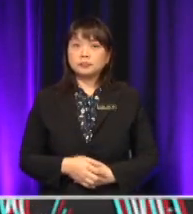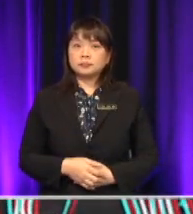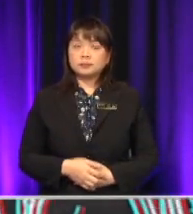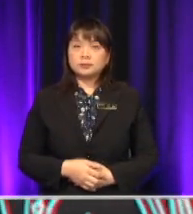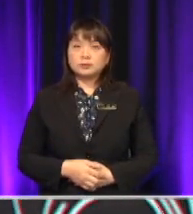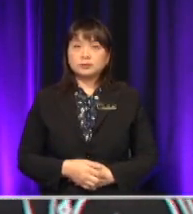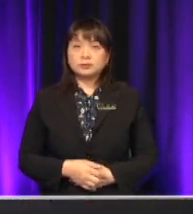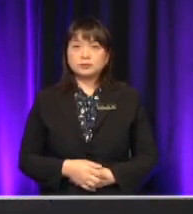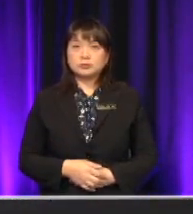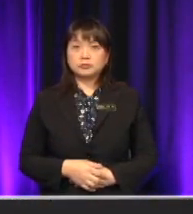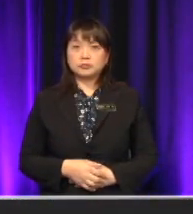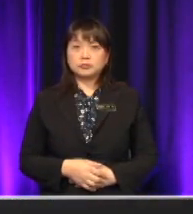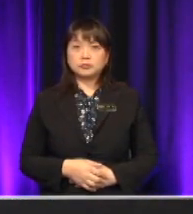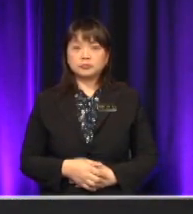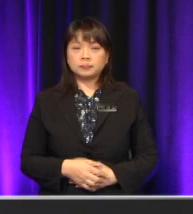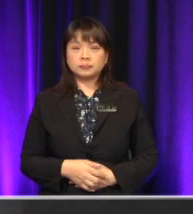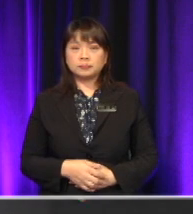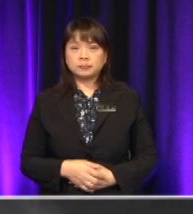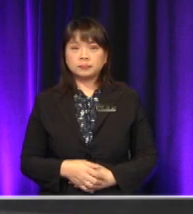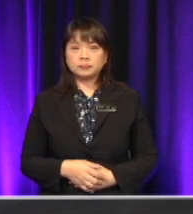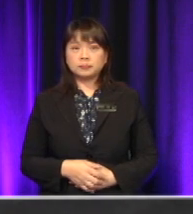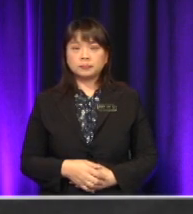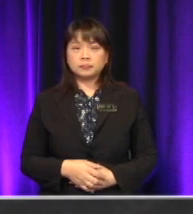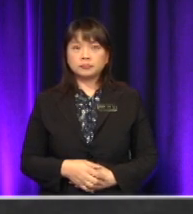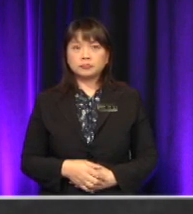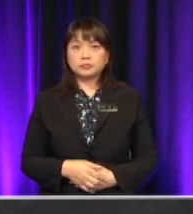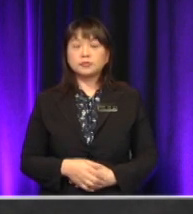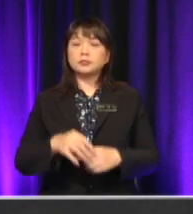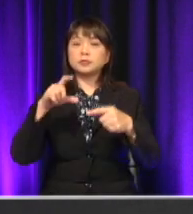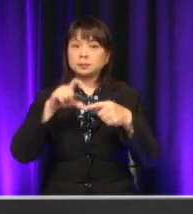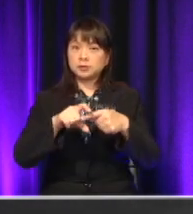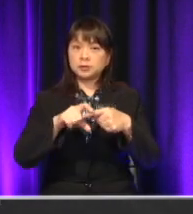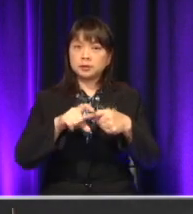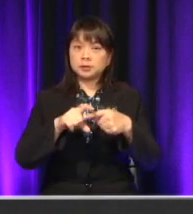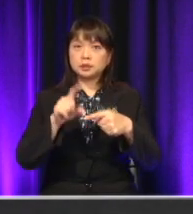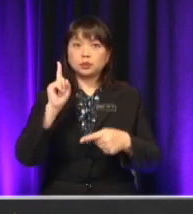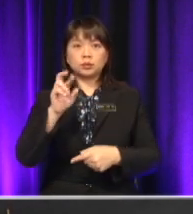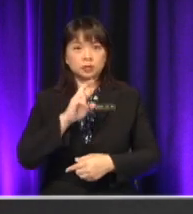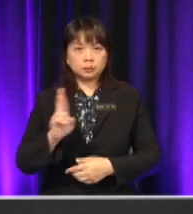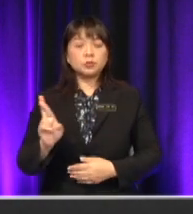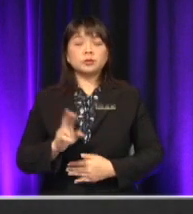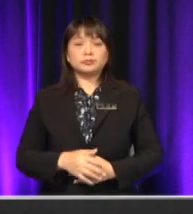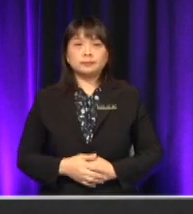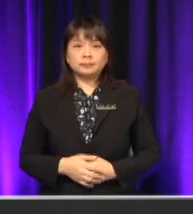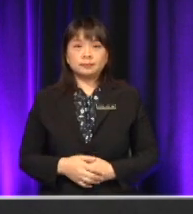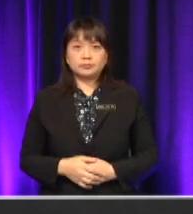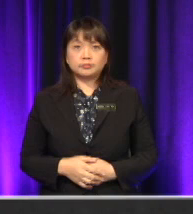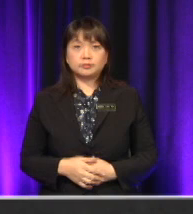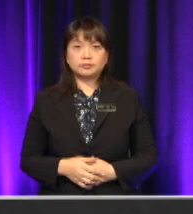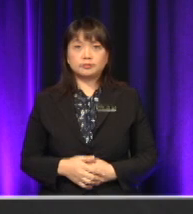dengan 1000 meter. Ya. Maka kita kena bahagi 1000. Ya, betul. Saya cuba